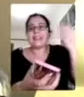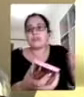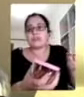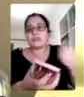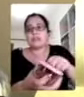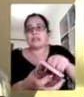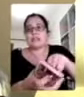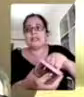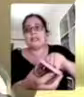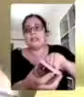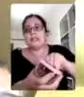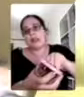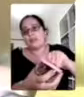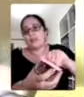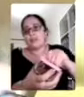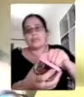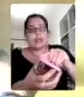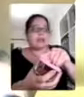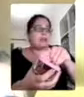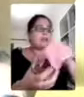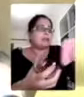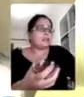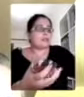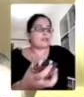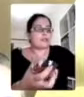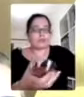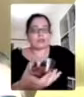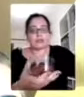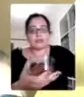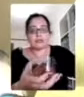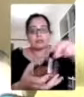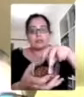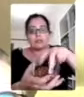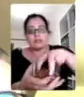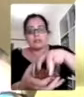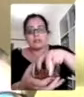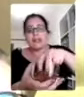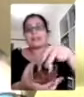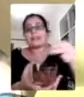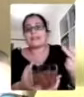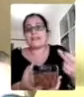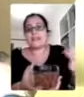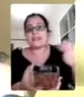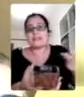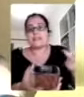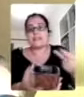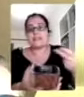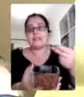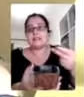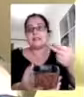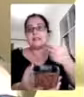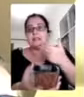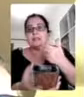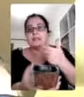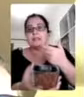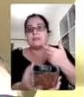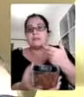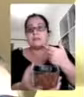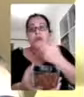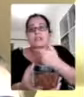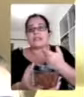güzel gelmiyorsa bana almıyorum bir daha. Çünkü herkesin